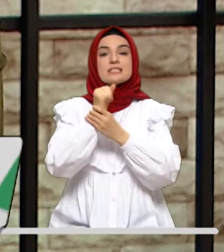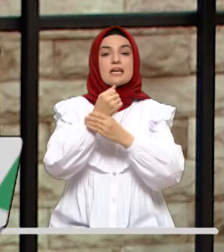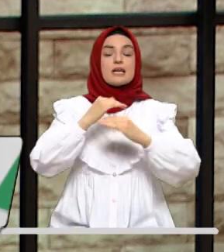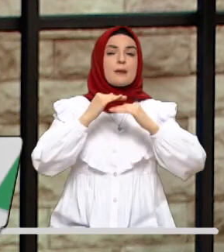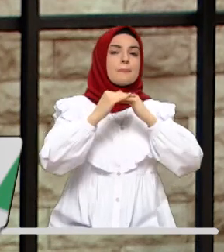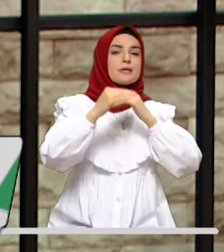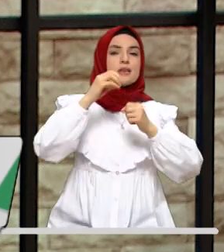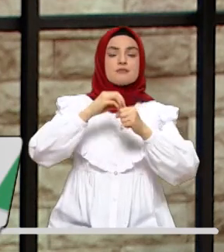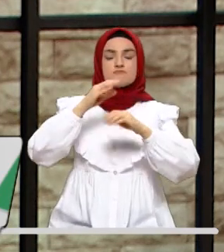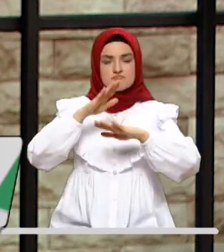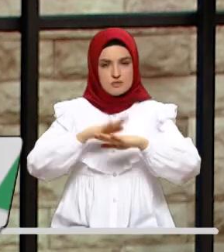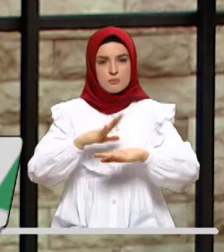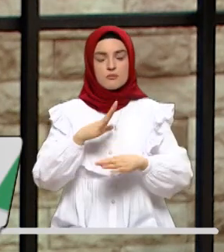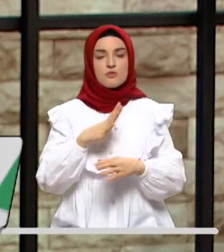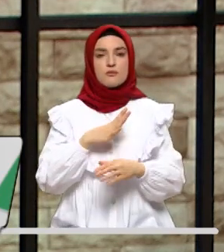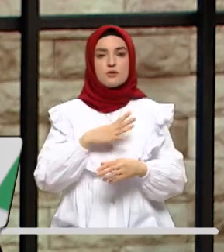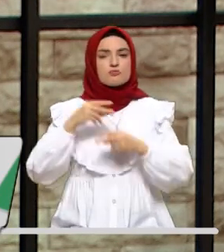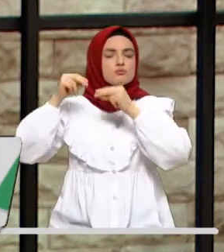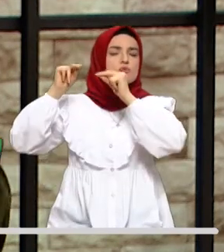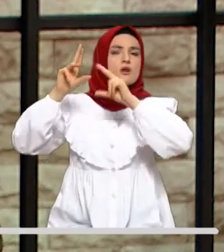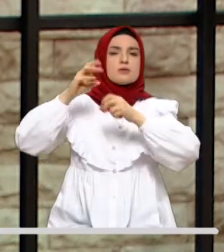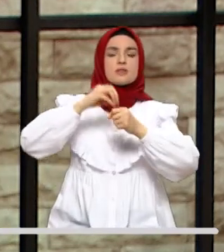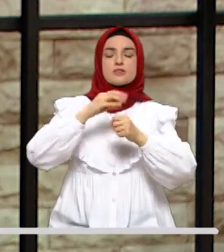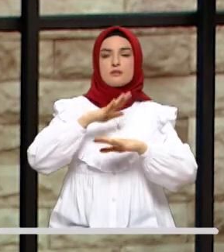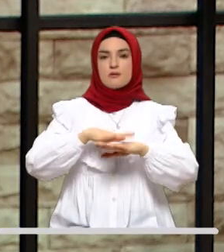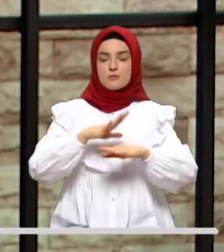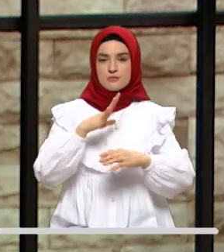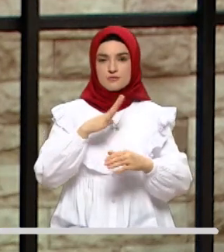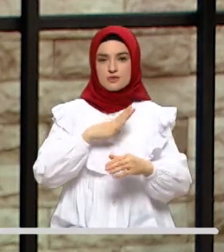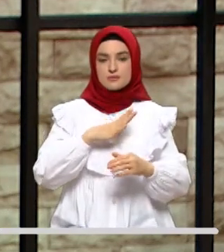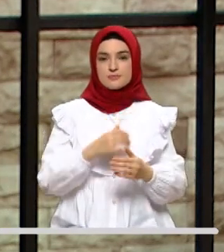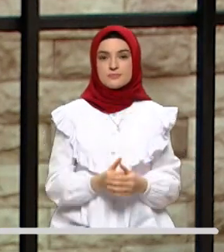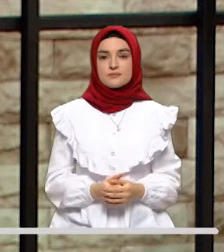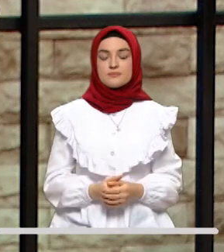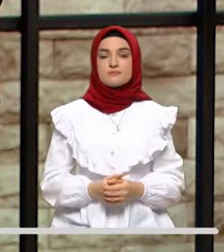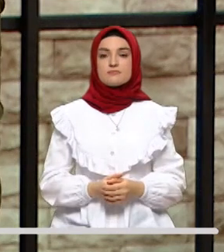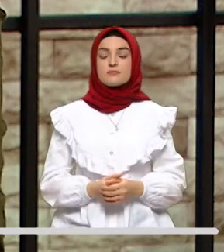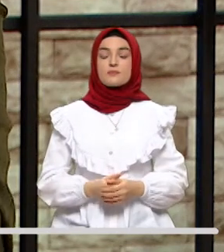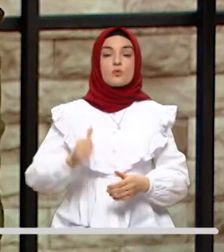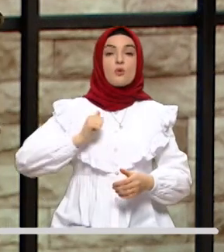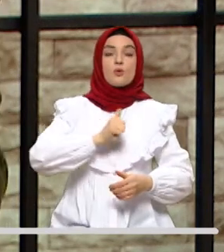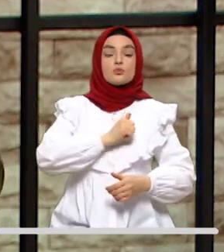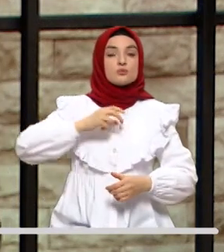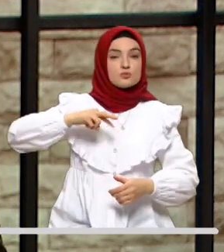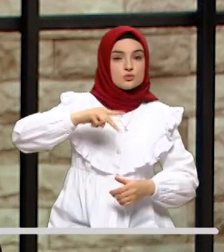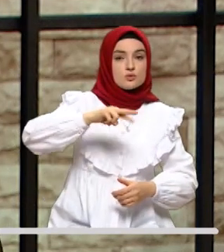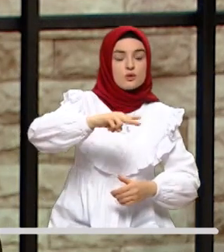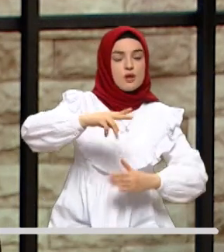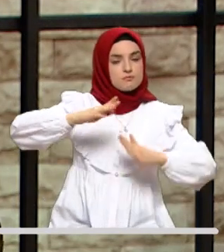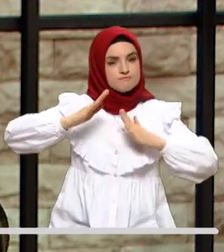yapmış. Milleti uyandırmak için yapmış. Ne demiş? Donanma ordu yürürken muzafferen